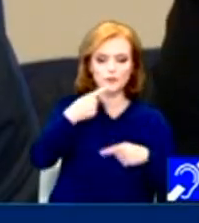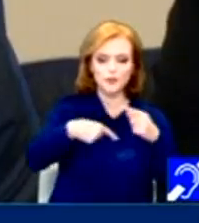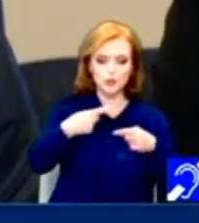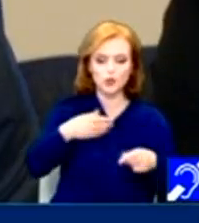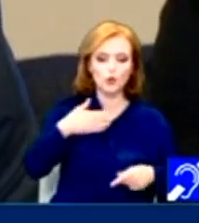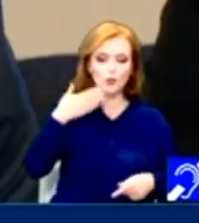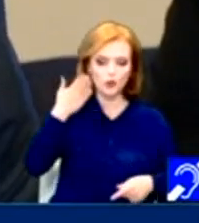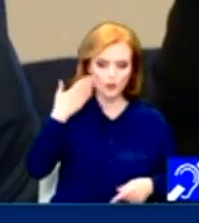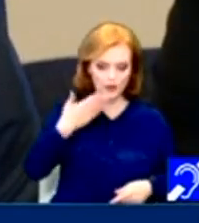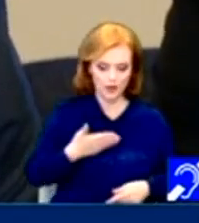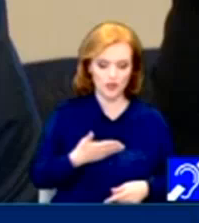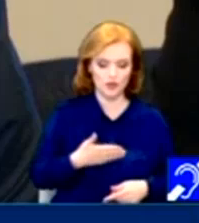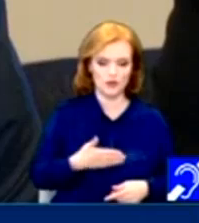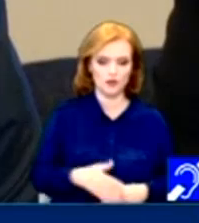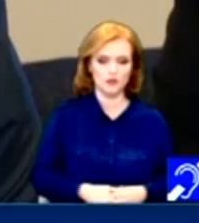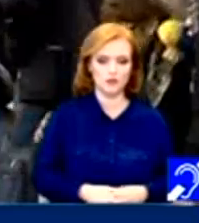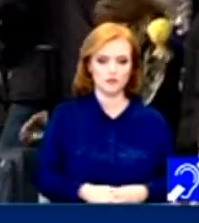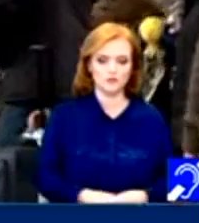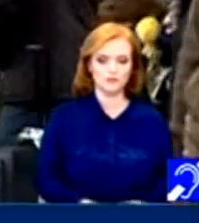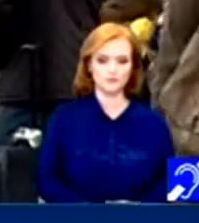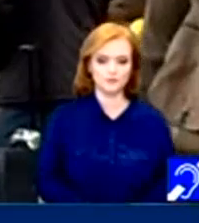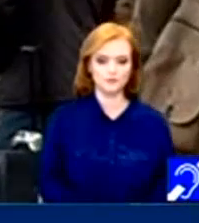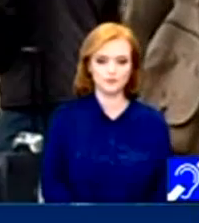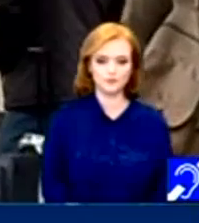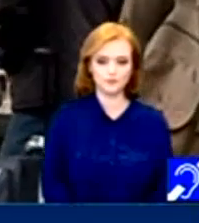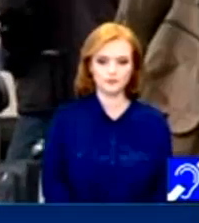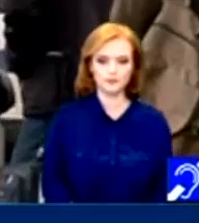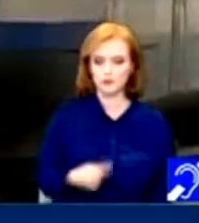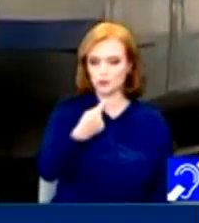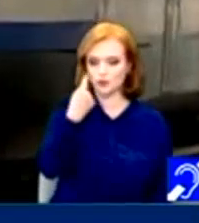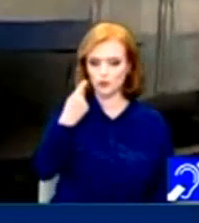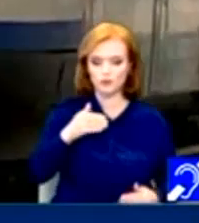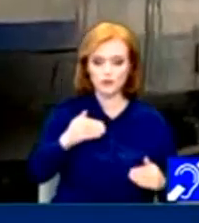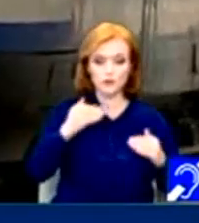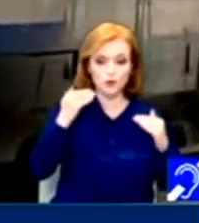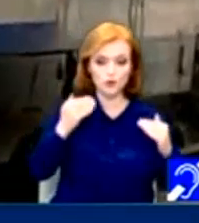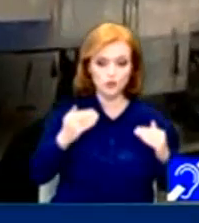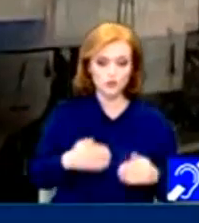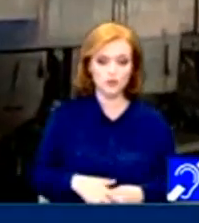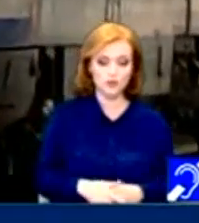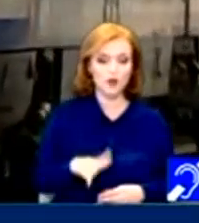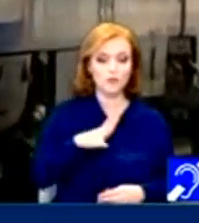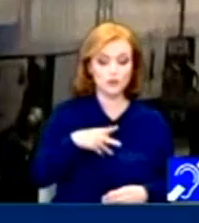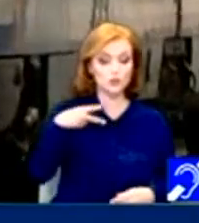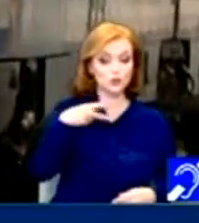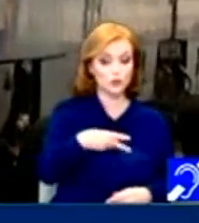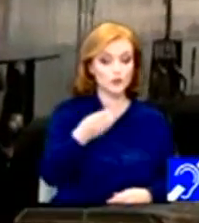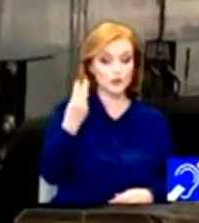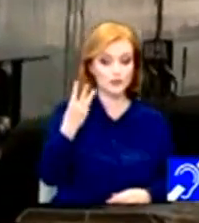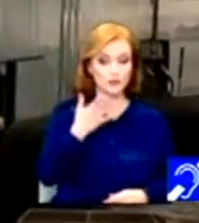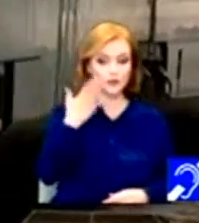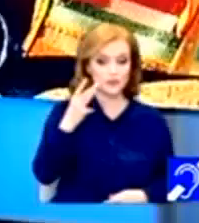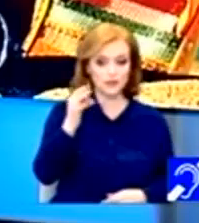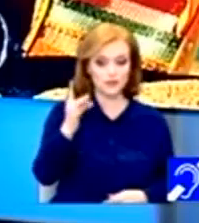în continuare să nu pierdem finanțarea alocată. Precedenta majorare a tarifelor CFR Călători a fost în 2013.